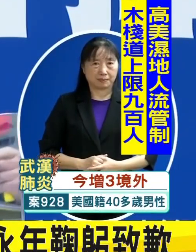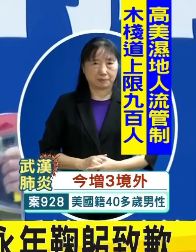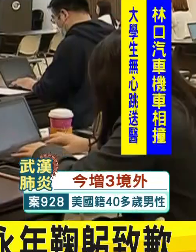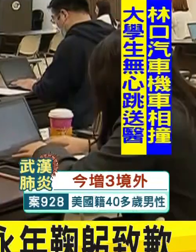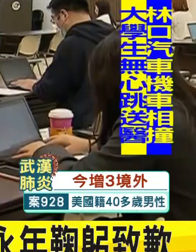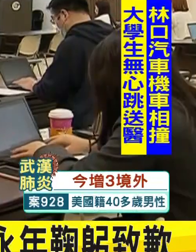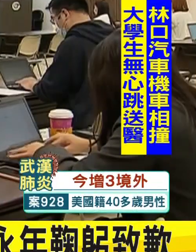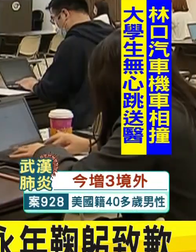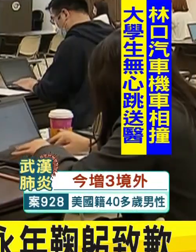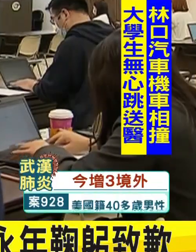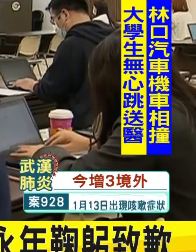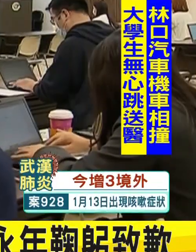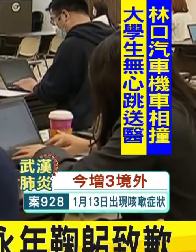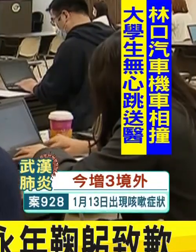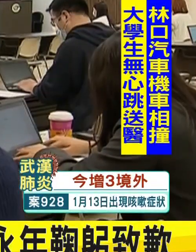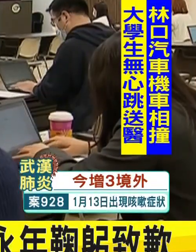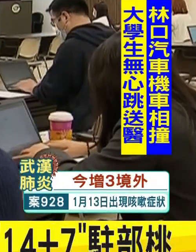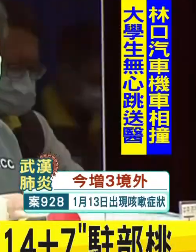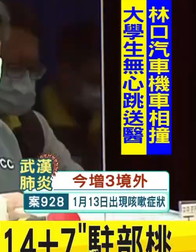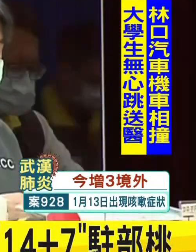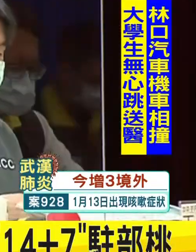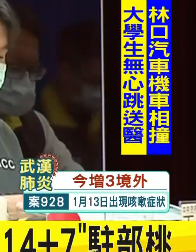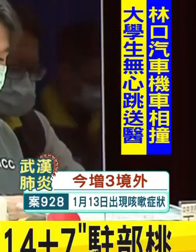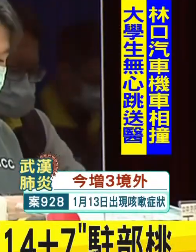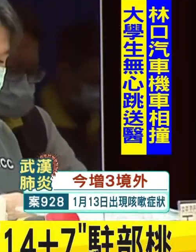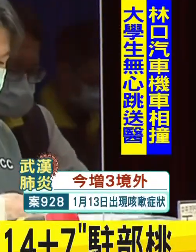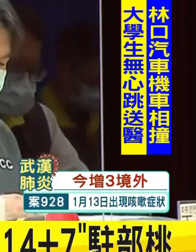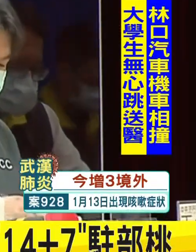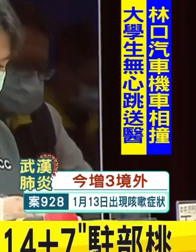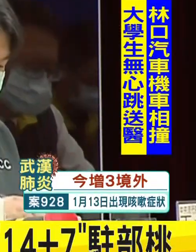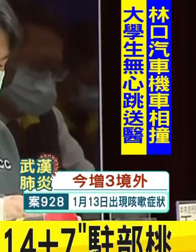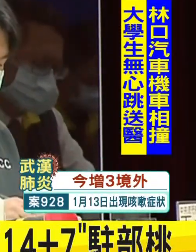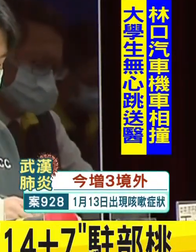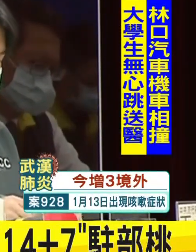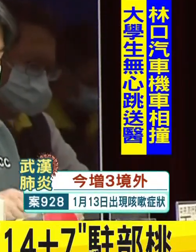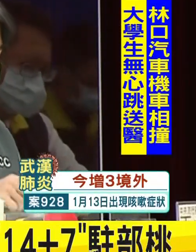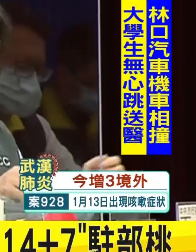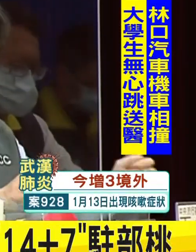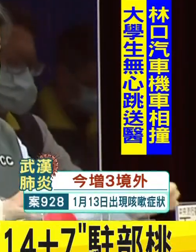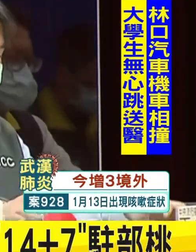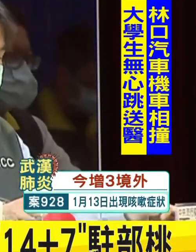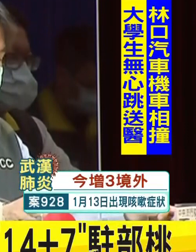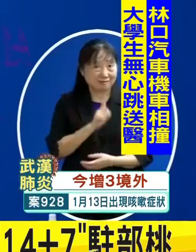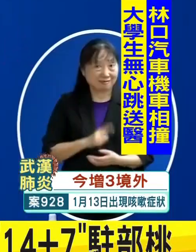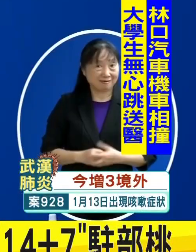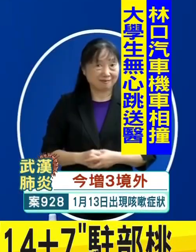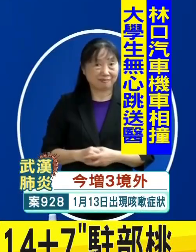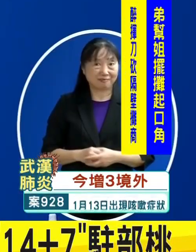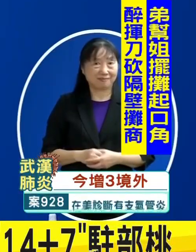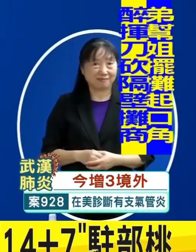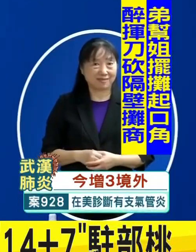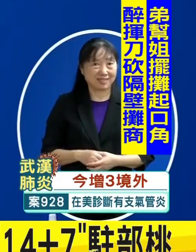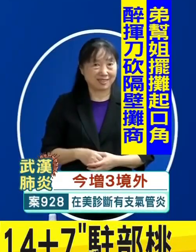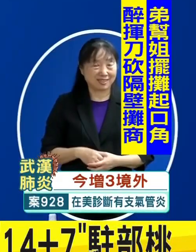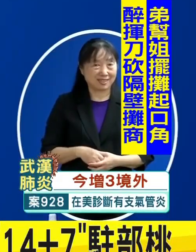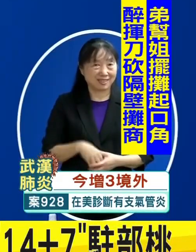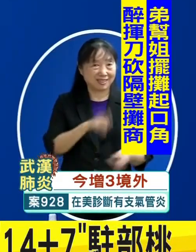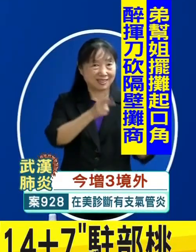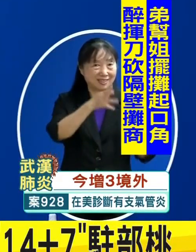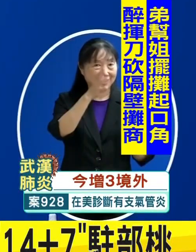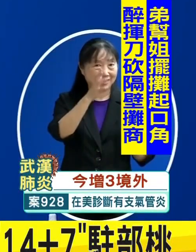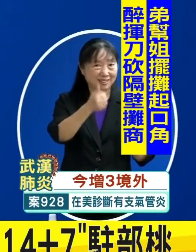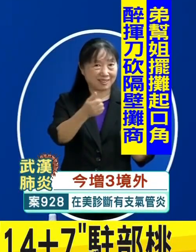挥所的这一段期间呢，其实陈忠部长打了2通关键的电话给他，究竟讲了什么？一起来听。 指挥官跟我讲话的时